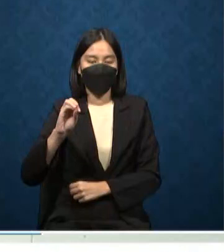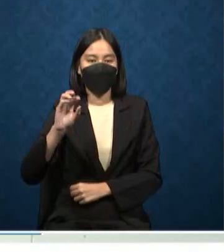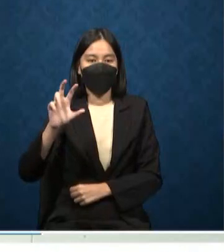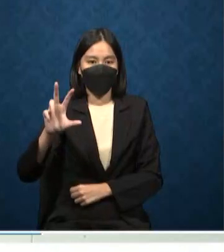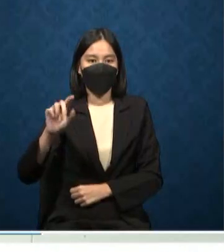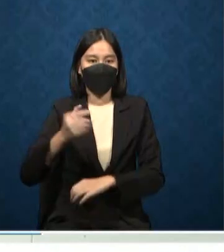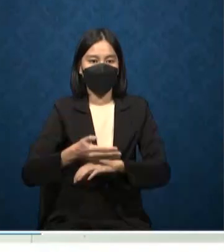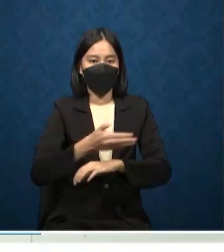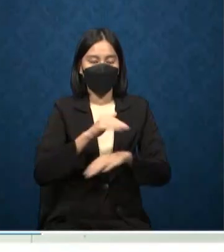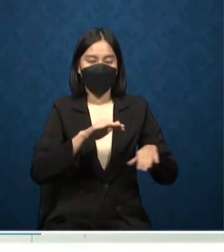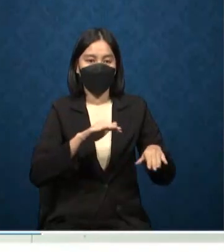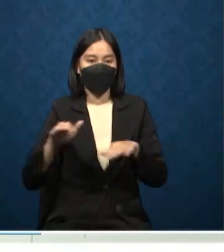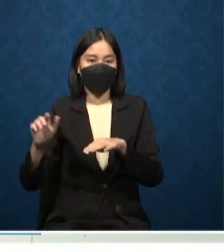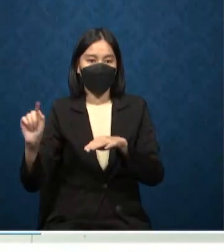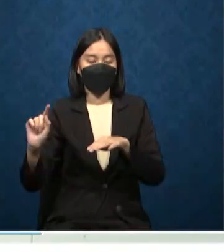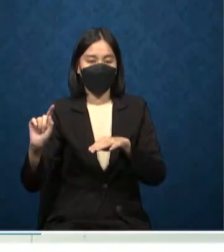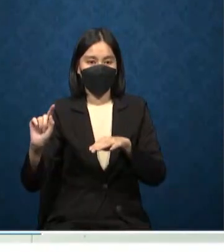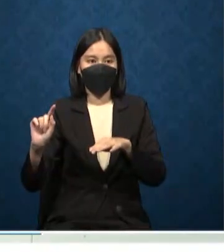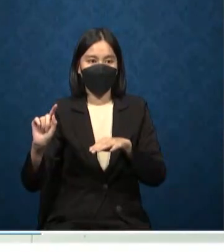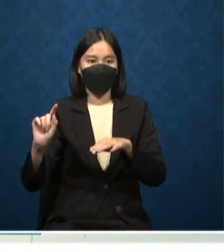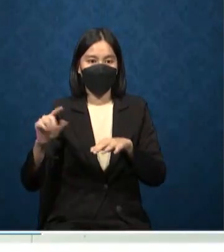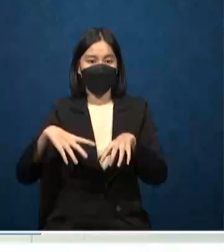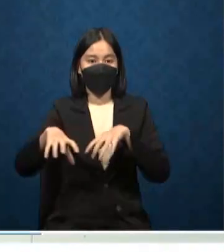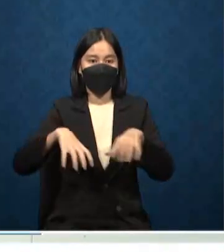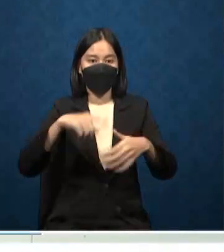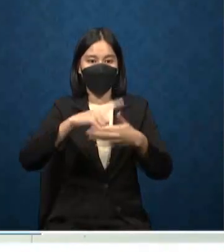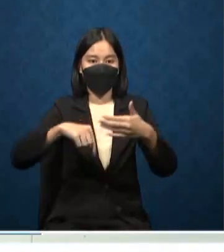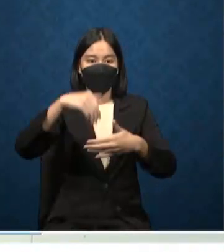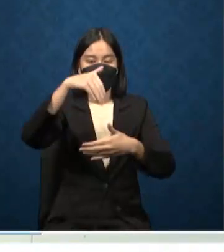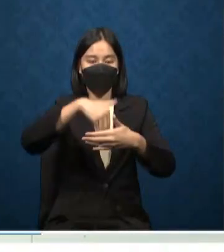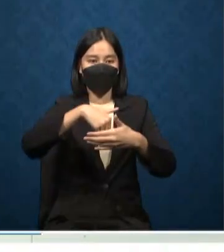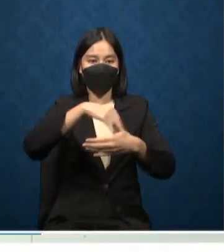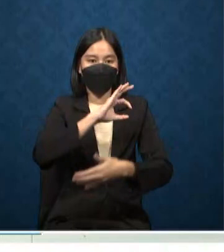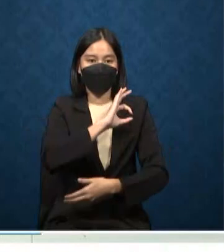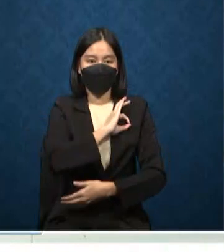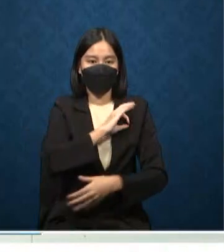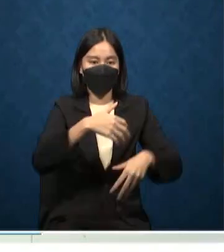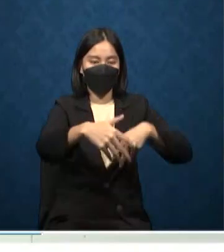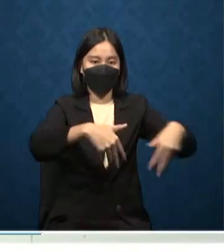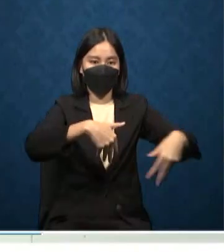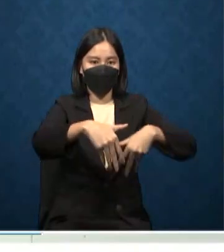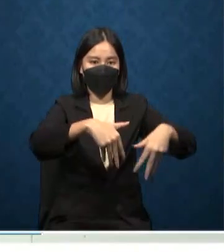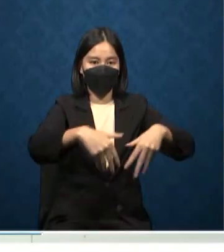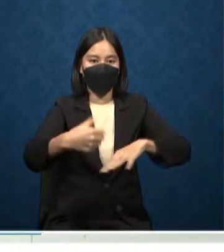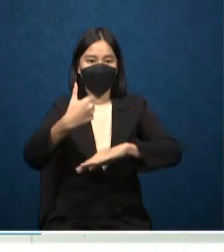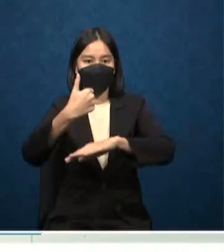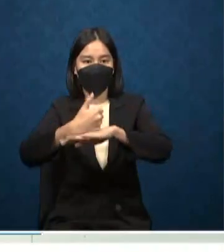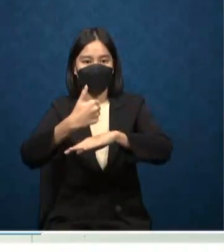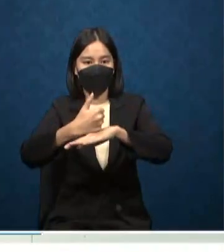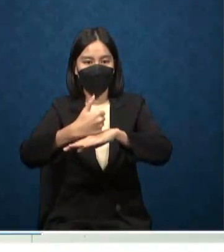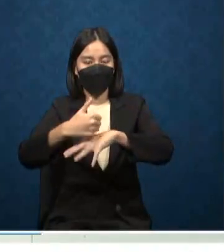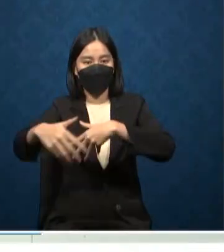แห่งการเตรียมความพร้อมในการจัดการเลือกตั้งสมาชิกสภาท้องถิ่นและผู้บริหารท้องถิ่นซึ่งเป็นการ